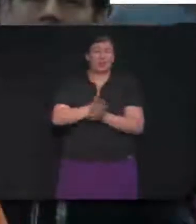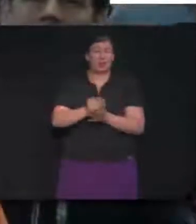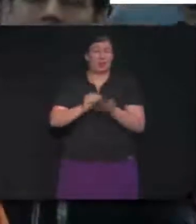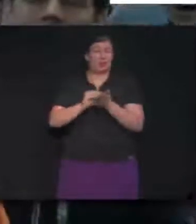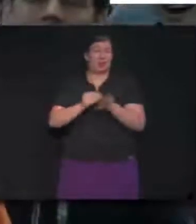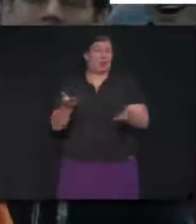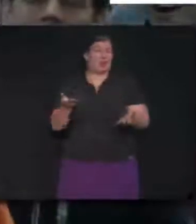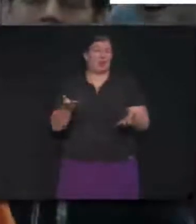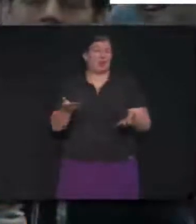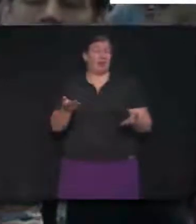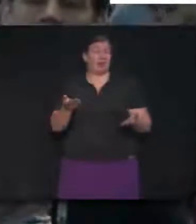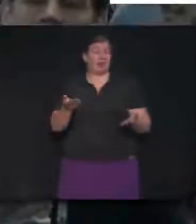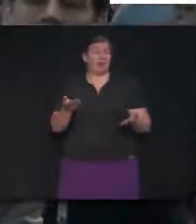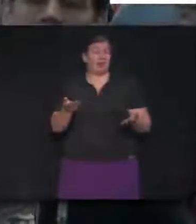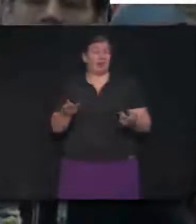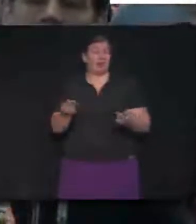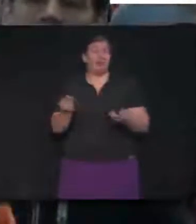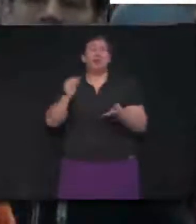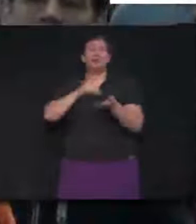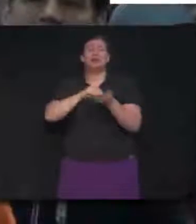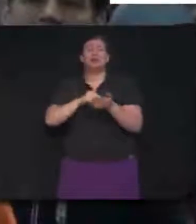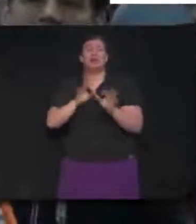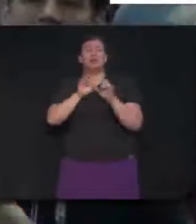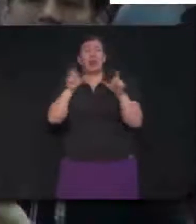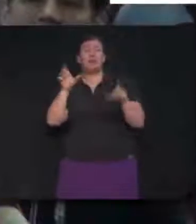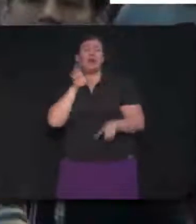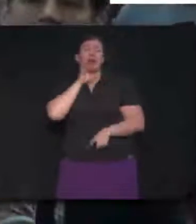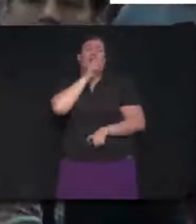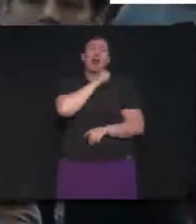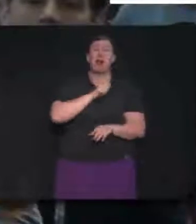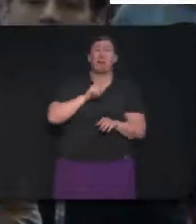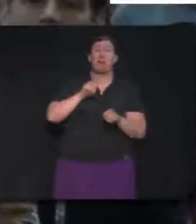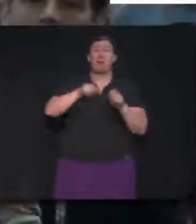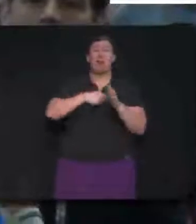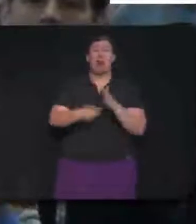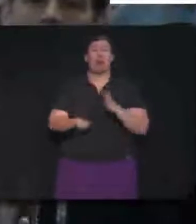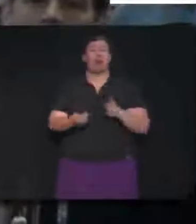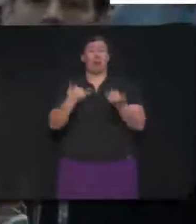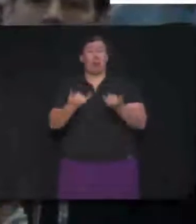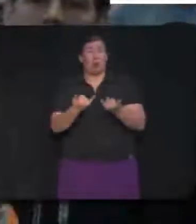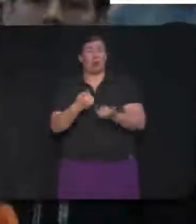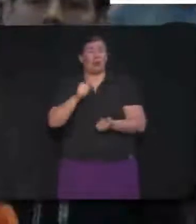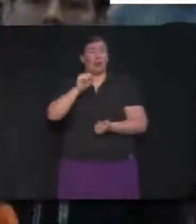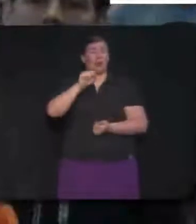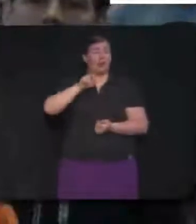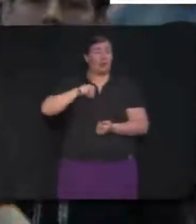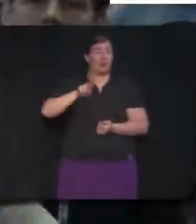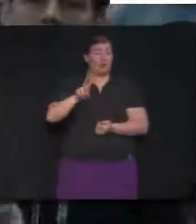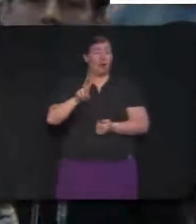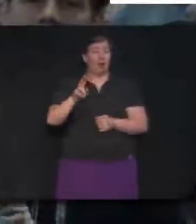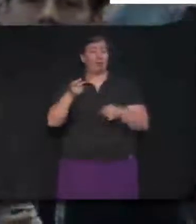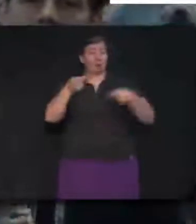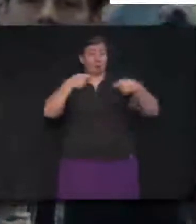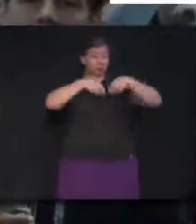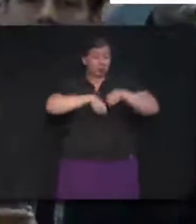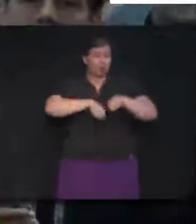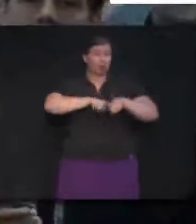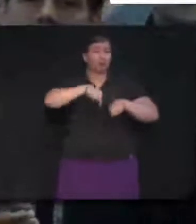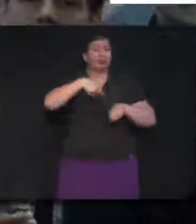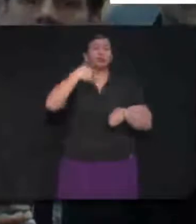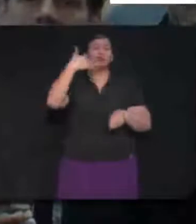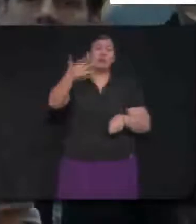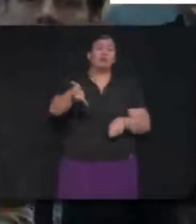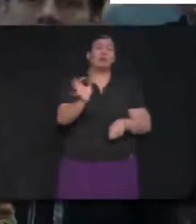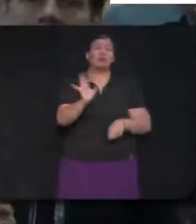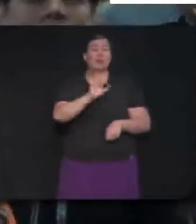so dann noch zum Thema geheime Wahl wir schließen jetzt hier eine SMV hoffentlich und dann wird es ein Parteitag geben wo